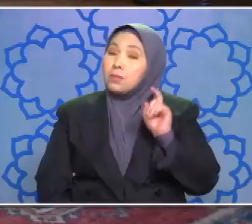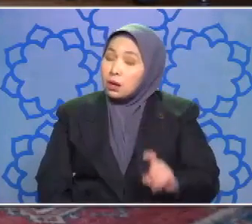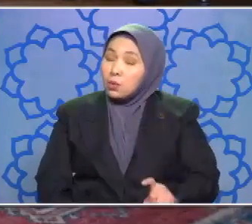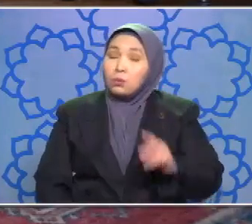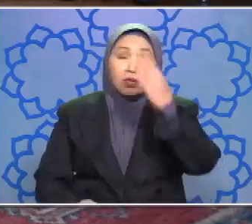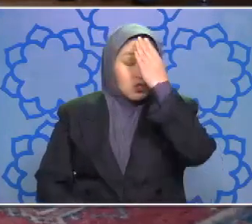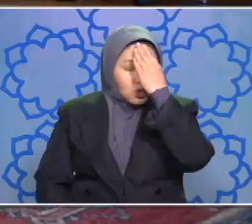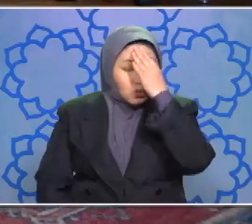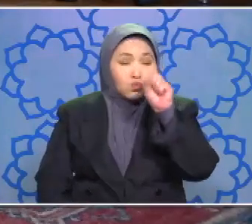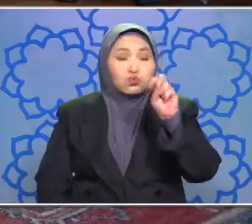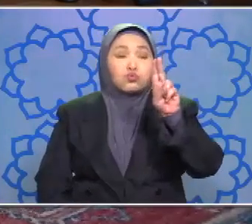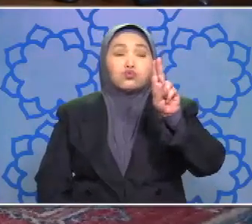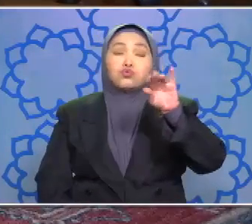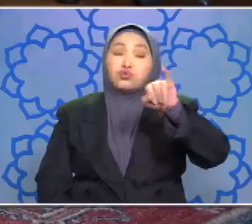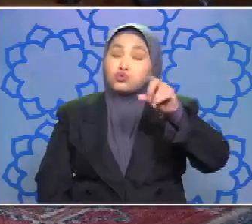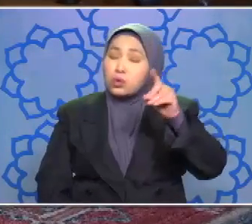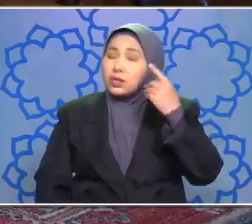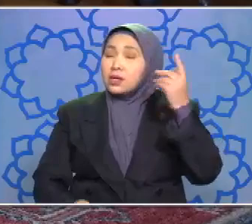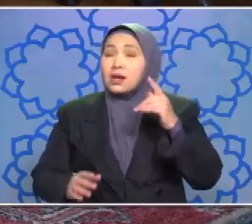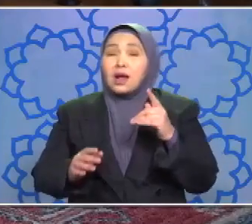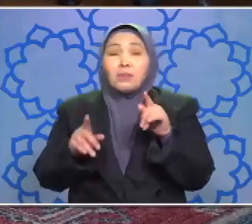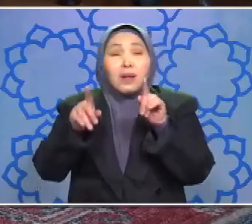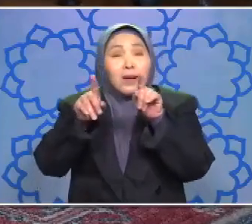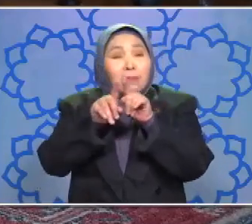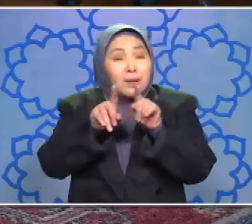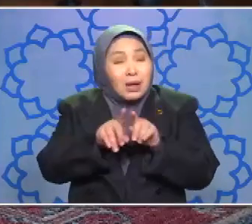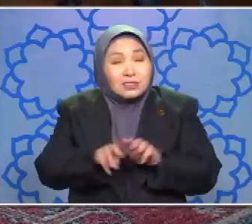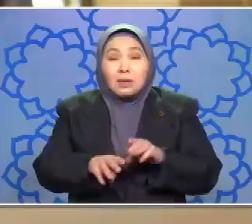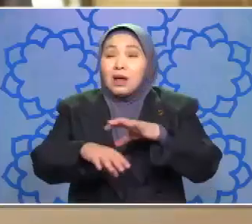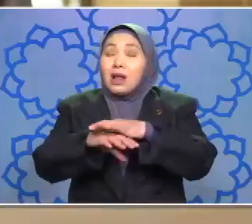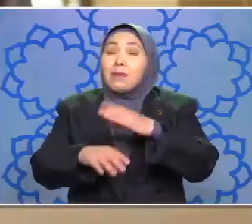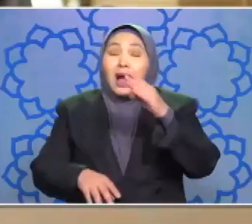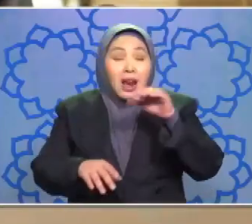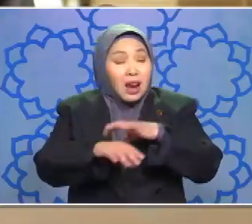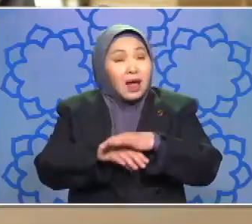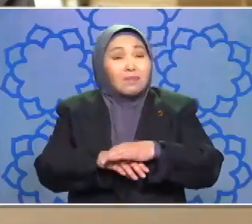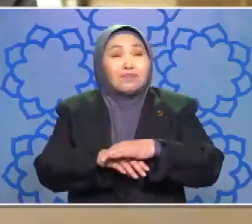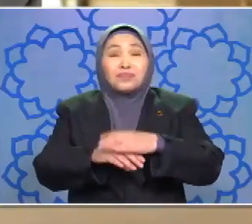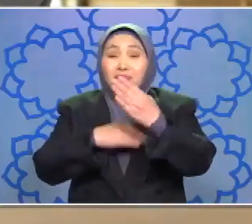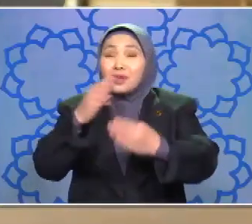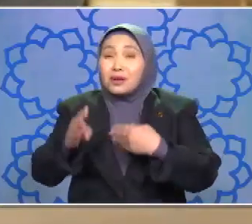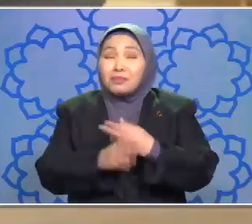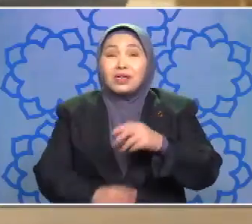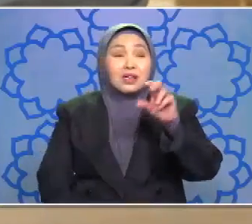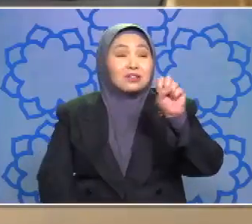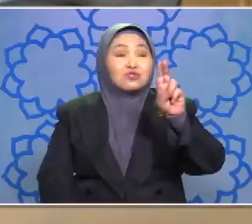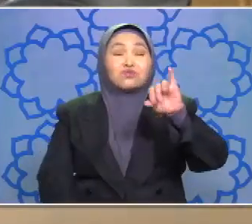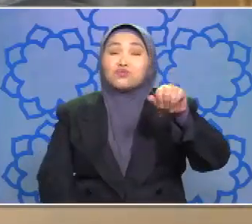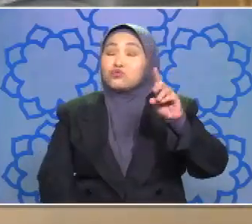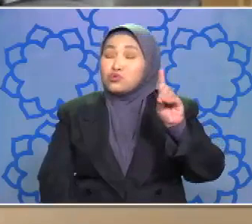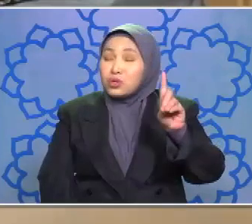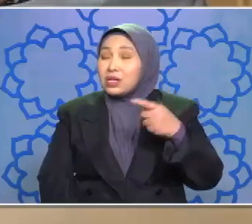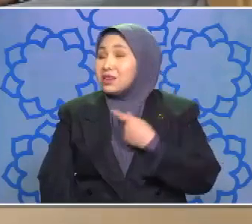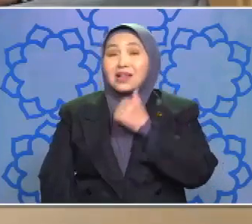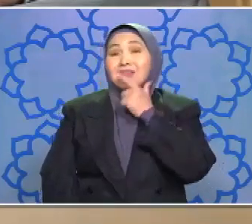apa? Kita nak konsisten dengan alam ini. Jika tidak, alam ini sujud, kita sahaja yang nak tunjuk hero, ya, nak tunjuk sombong,